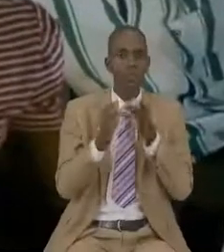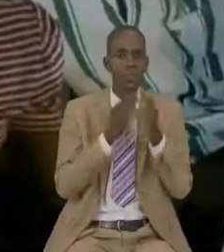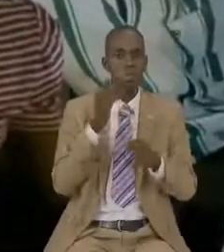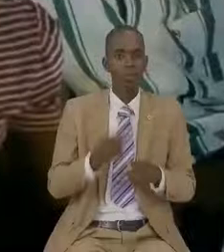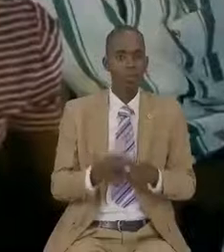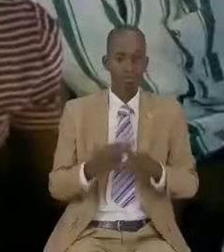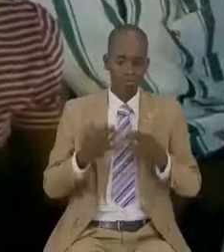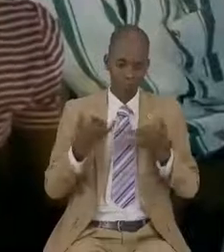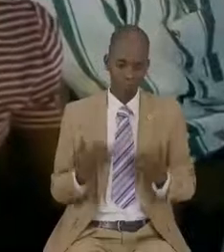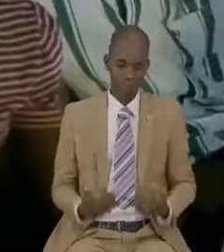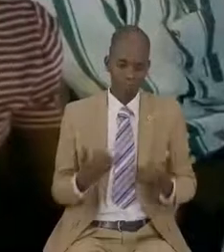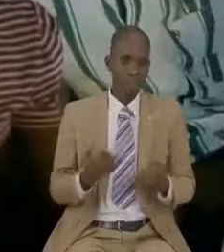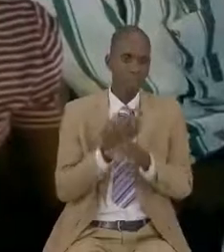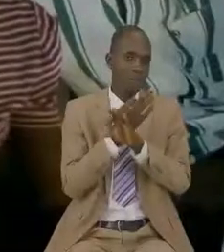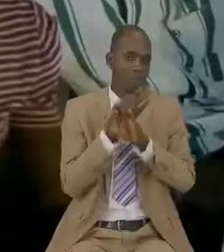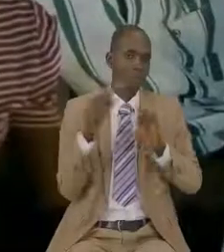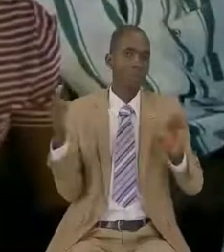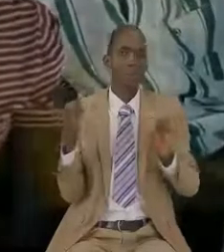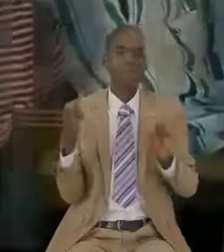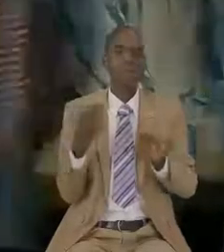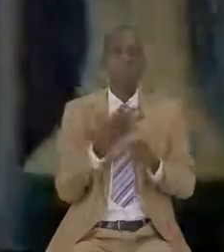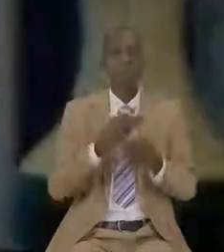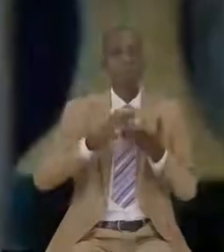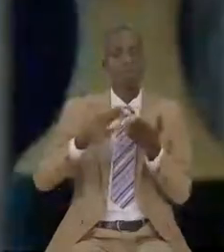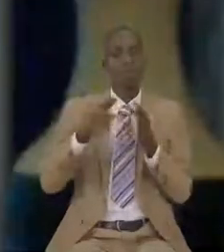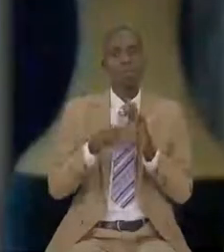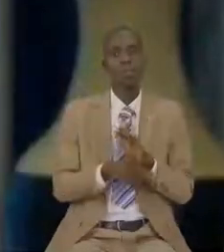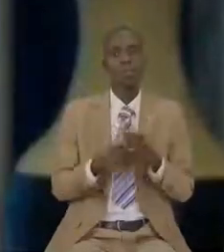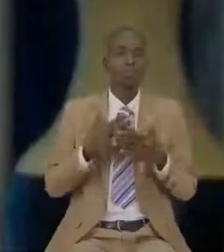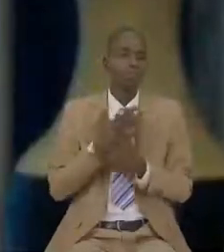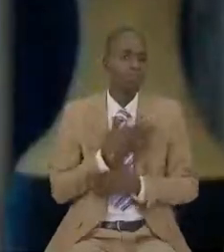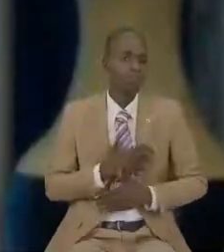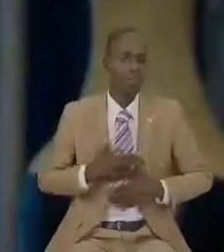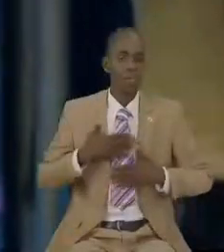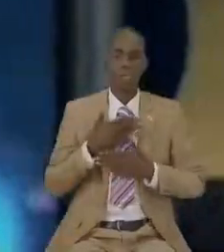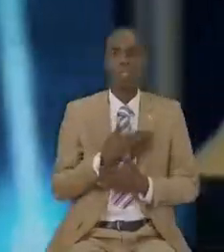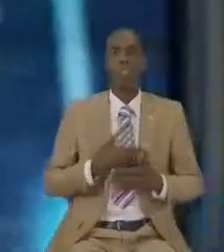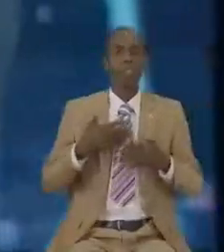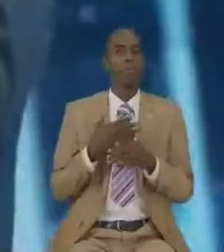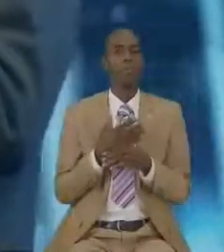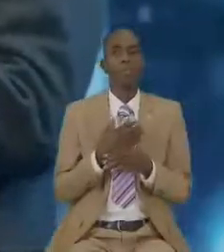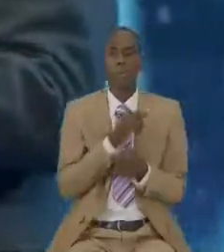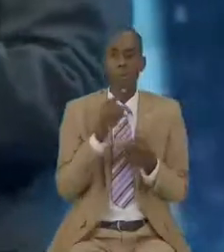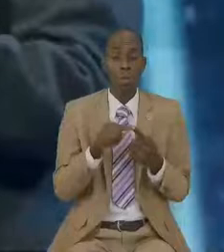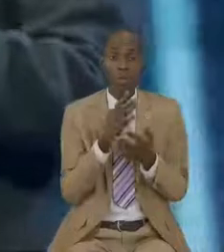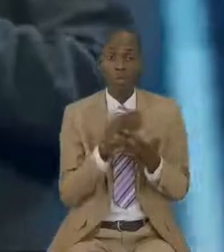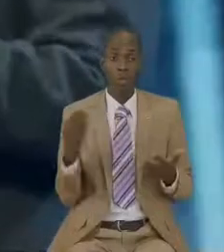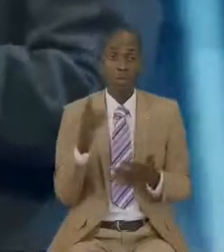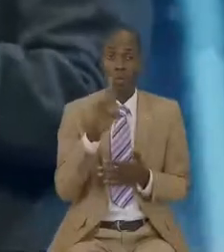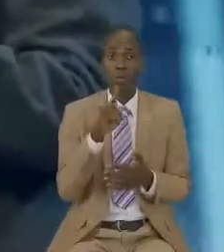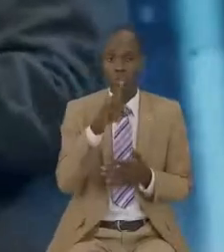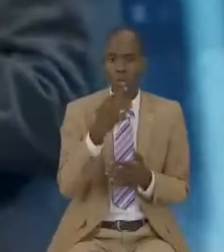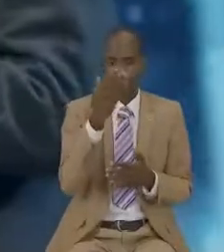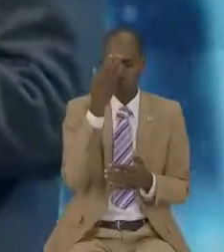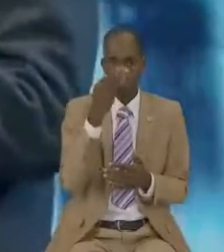La libération présente et le pardon présent, agréable. Quand quelqu'un que tu aimes